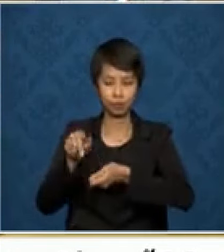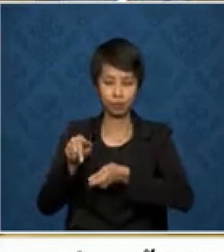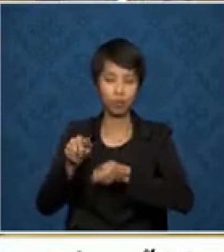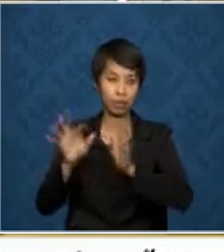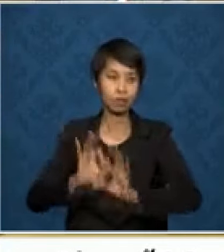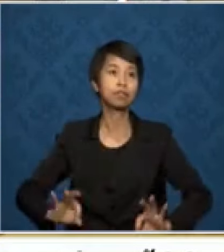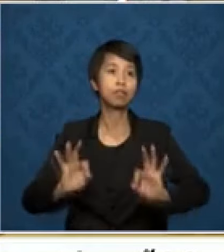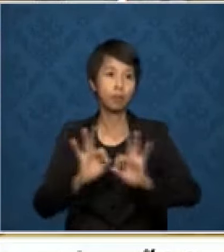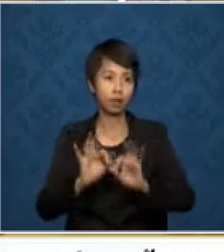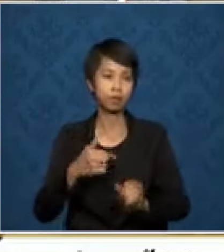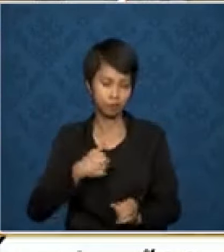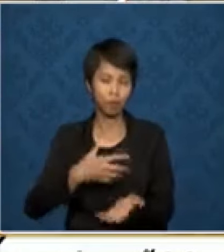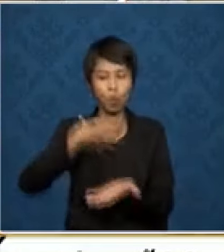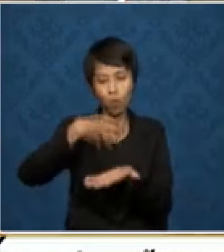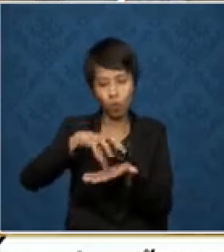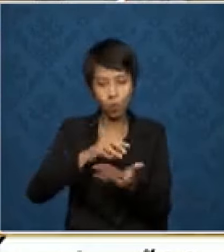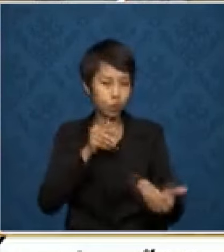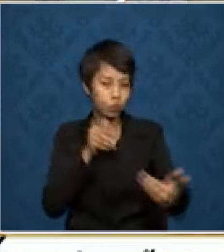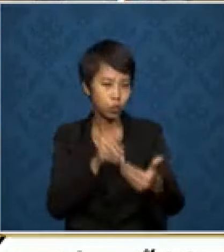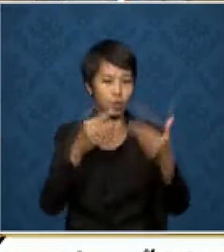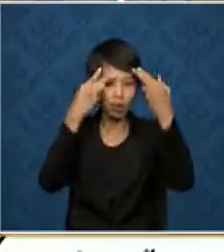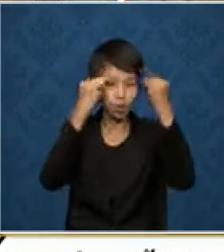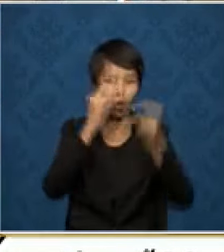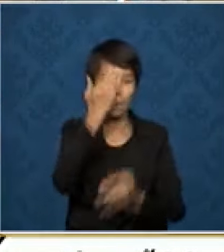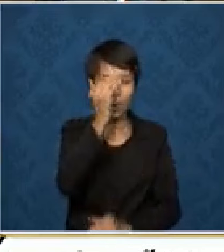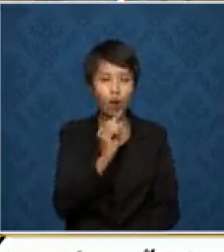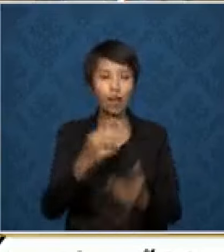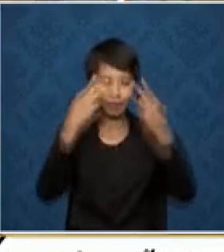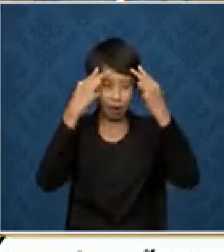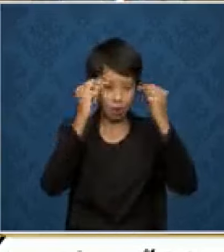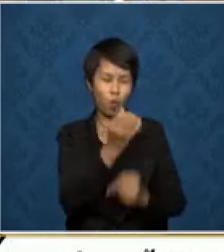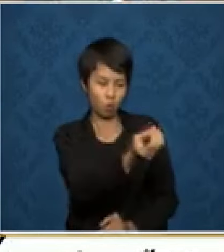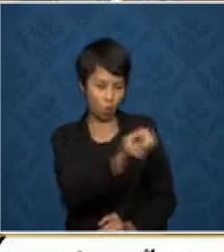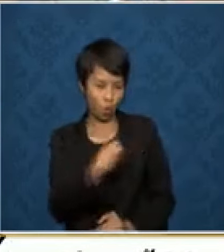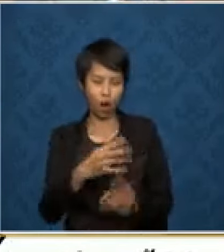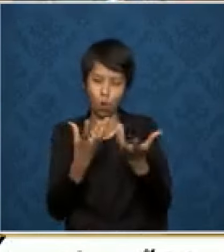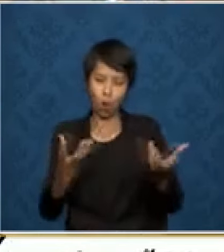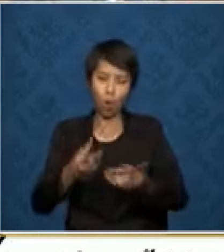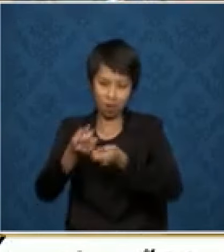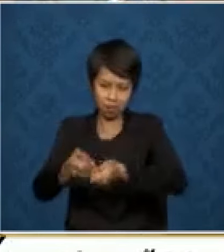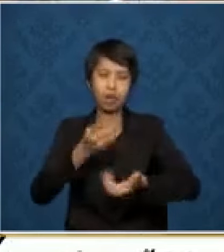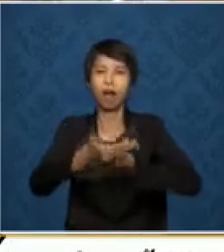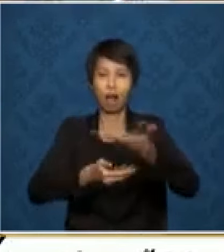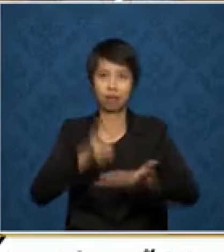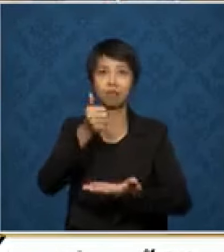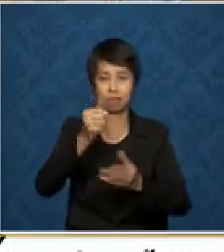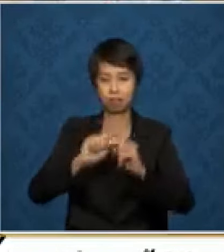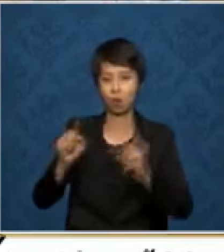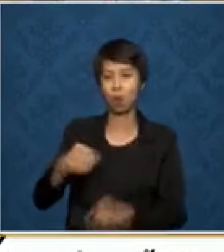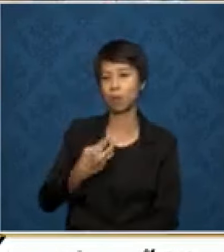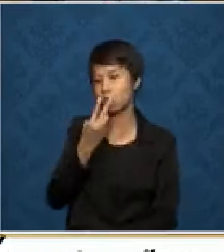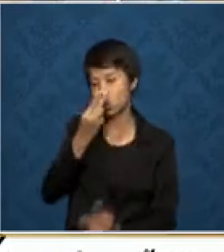ำคัญผมกราบเรียนกับท่านนายกเพราะนายกพูดตะกี้บอกว่าราคาพืชผลมันดีแต่ถ้าไปดูลึก